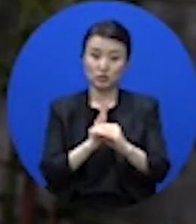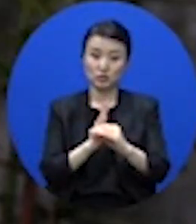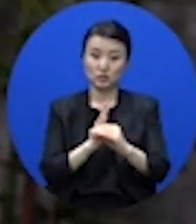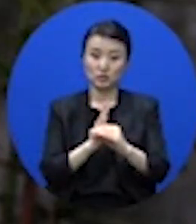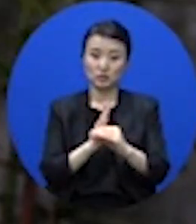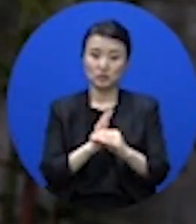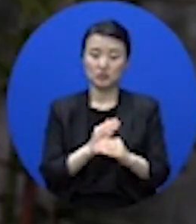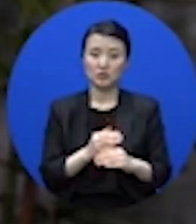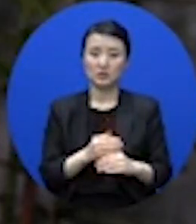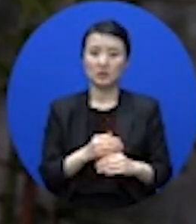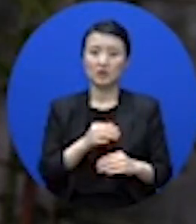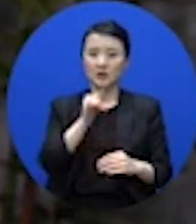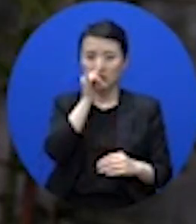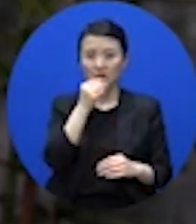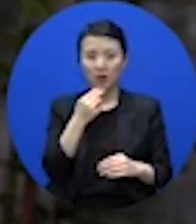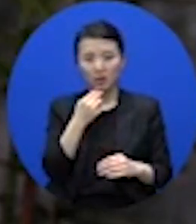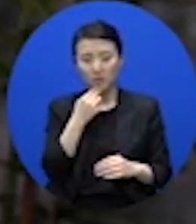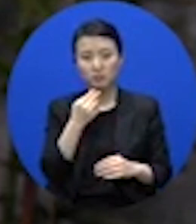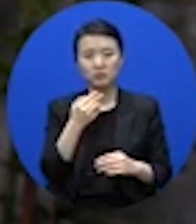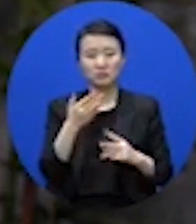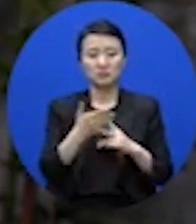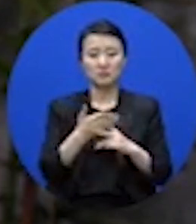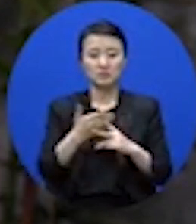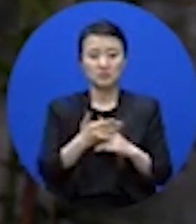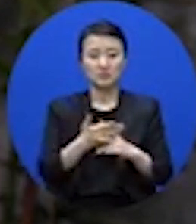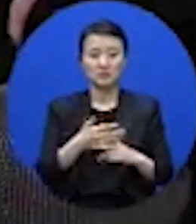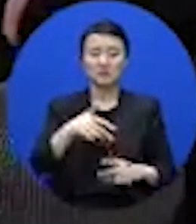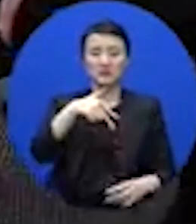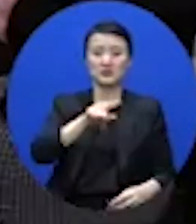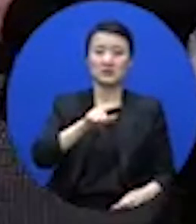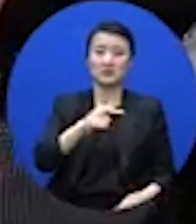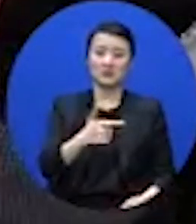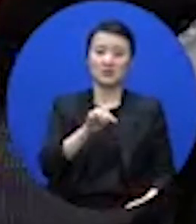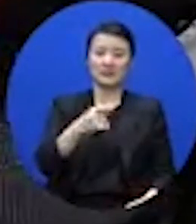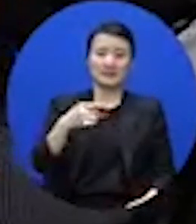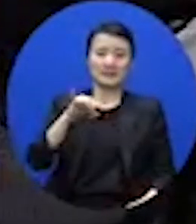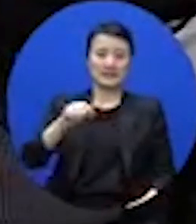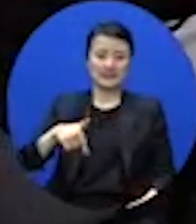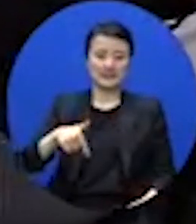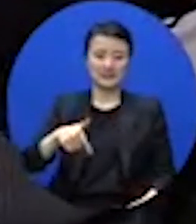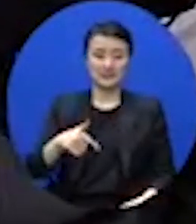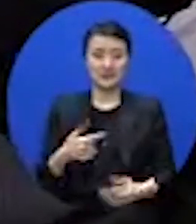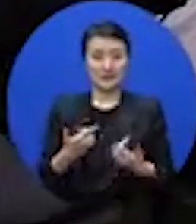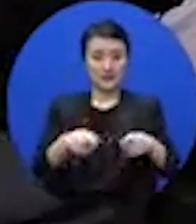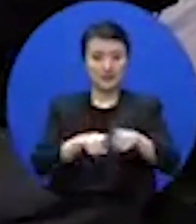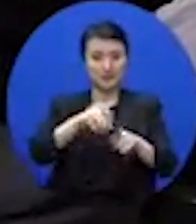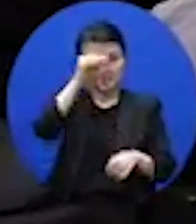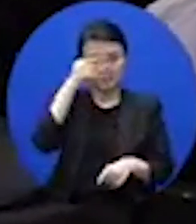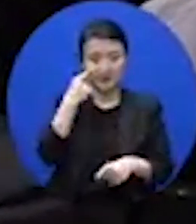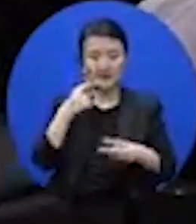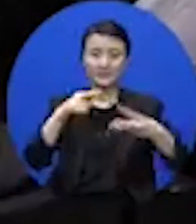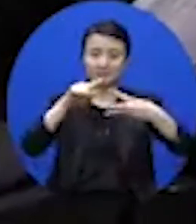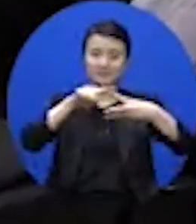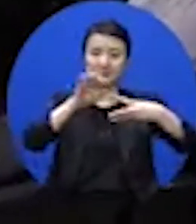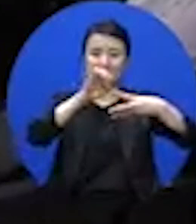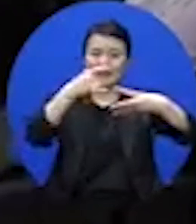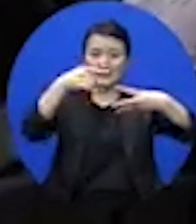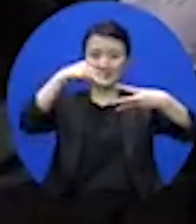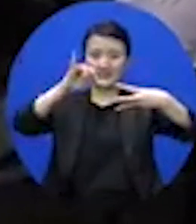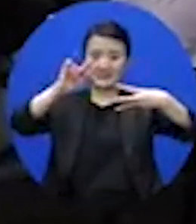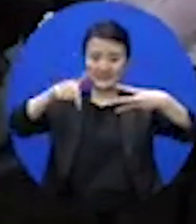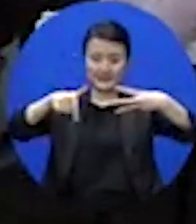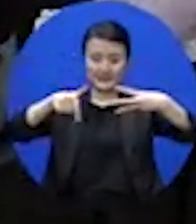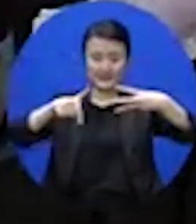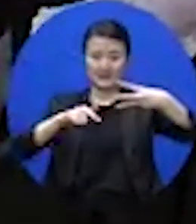찰랑찰랑 있다 없다 하는 것들이 전의식. 자, 저를 따라해 보시겠어요? 의식. 의식. 의식의 세상. 의식의